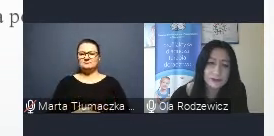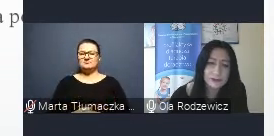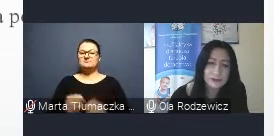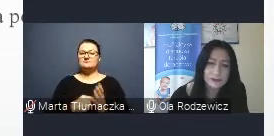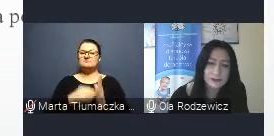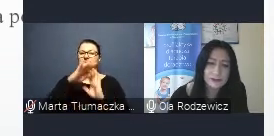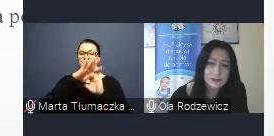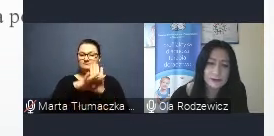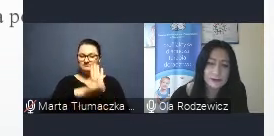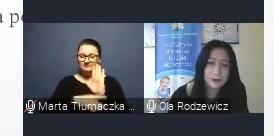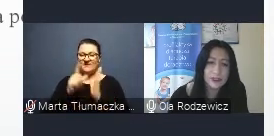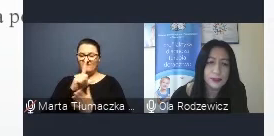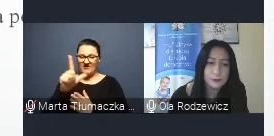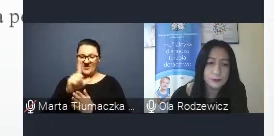12